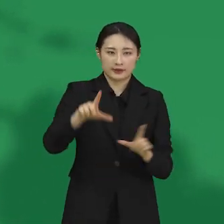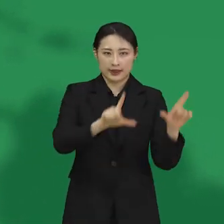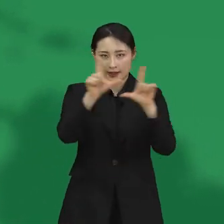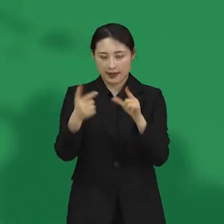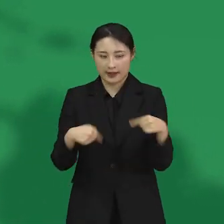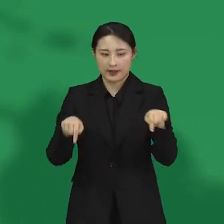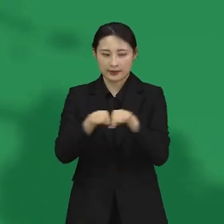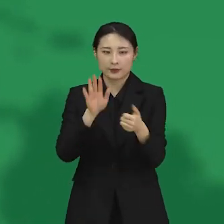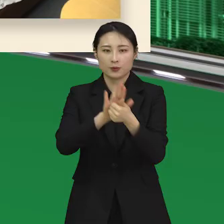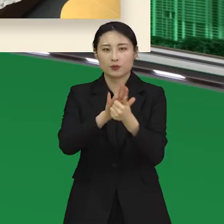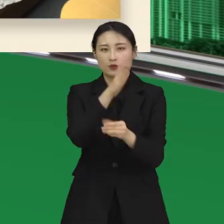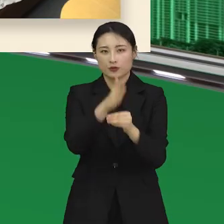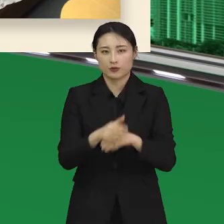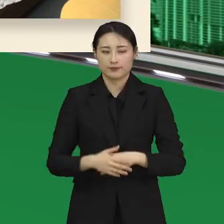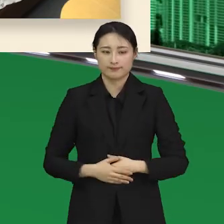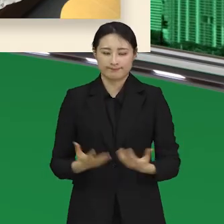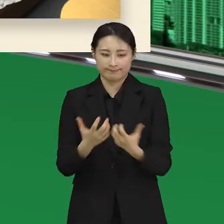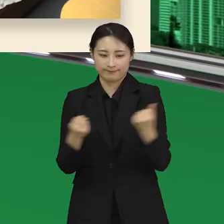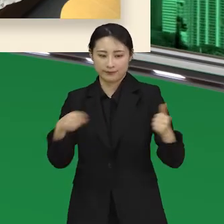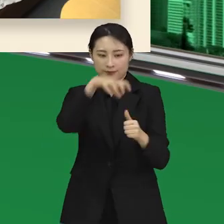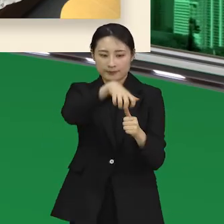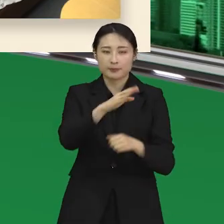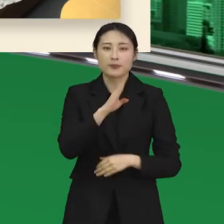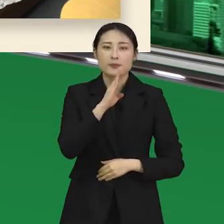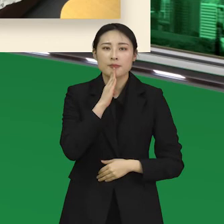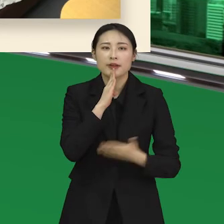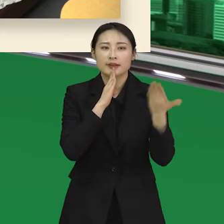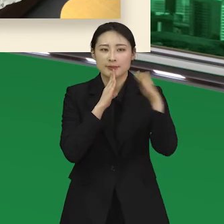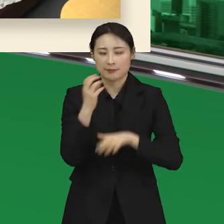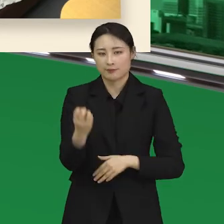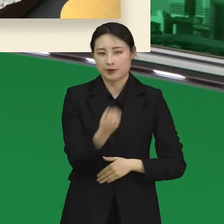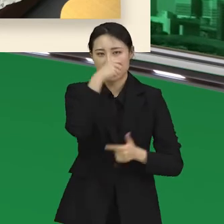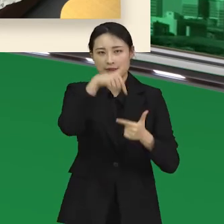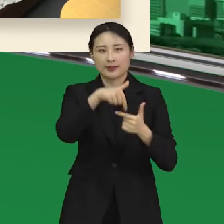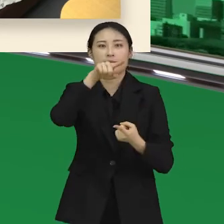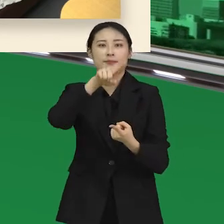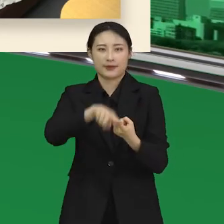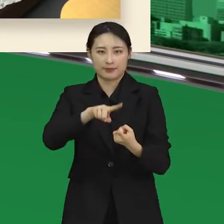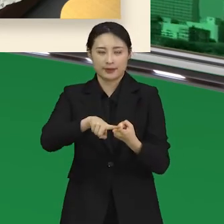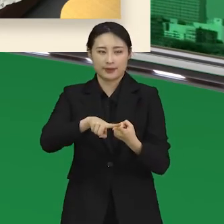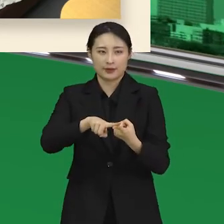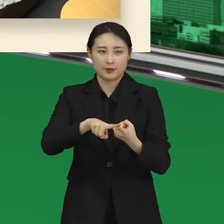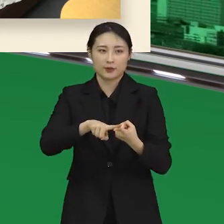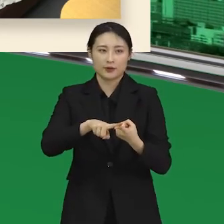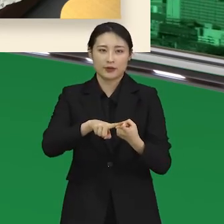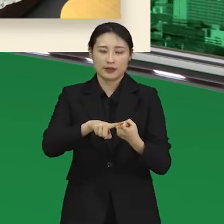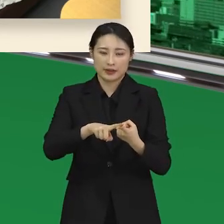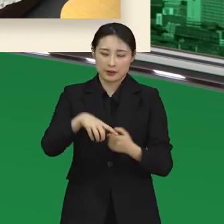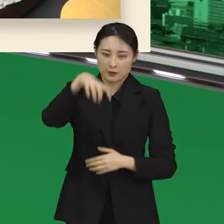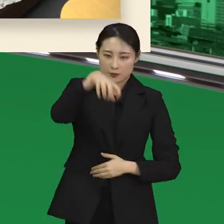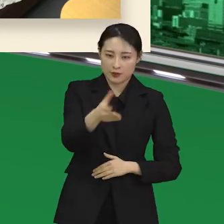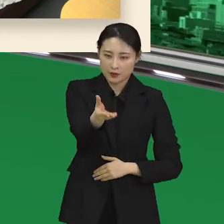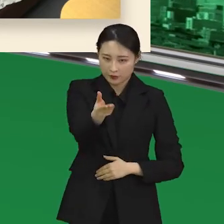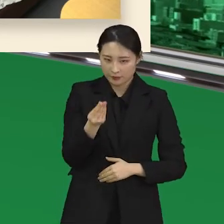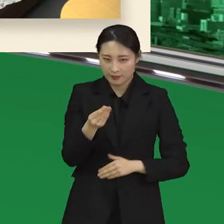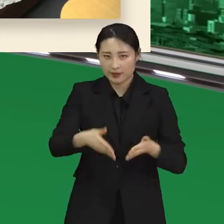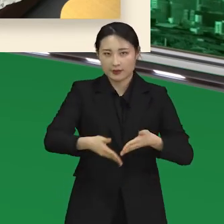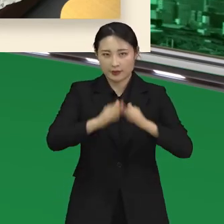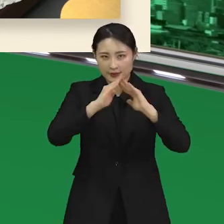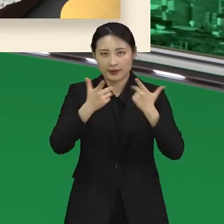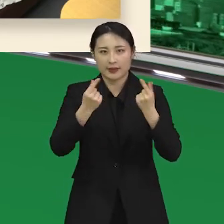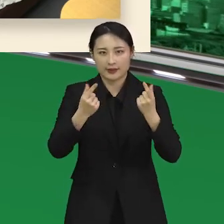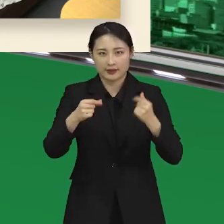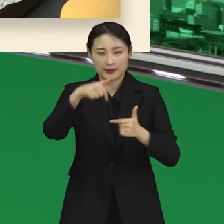격리된 치료시설이지만은 품격 강남다운 공간을 제공하고자 장소 섭외부터 설치까지 강남구